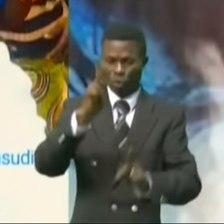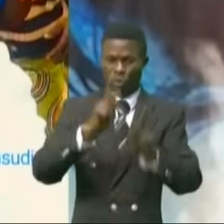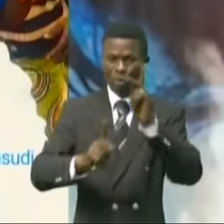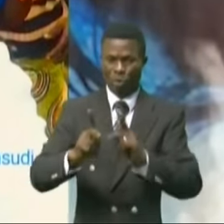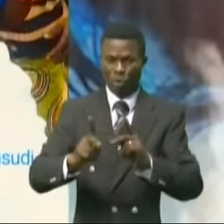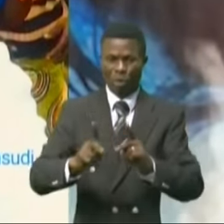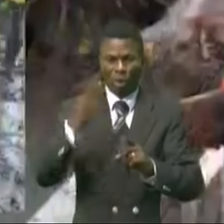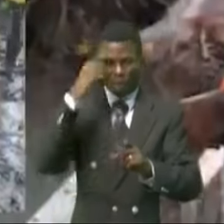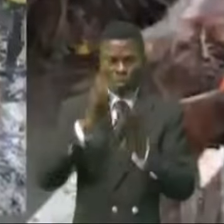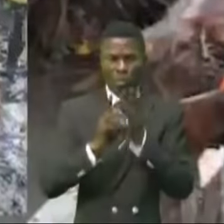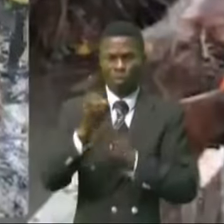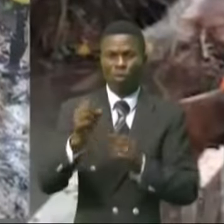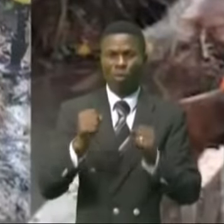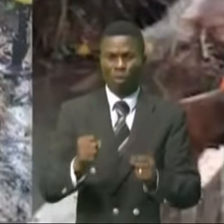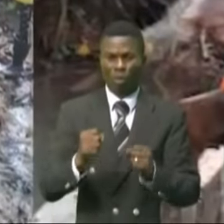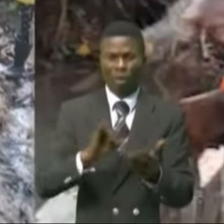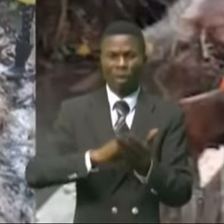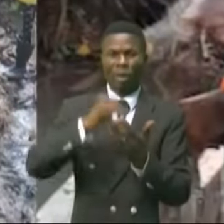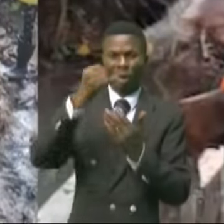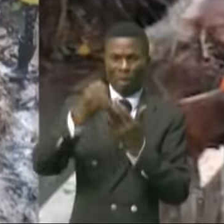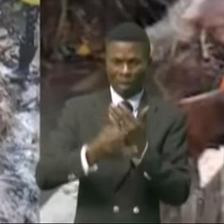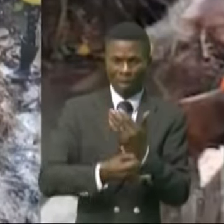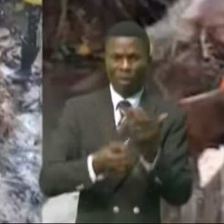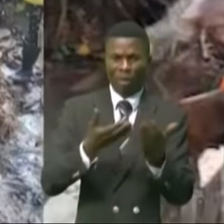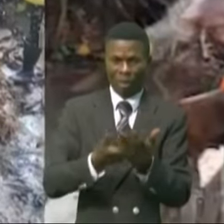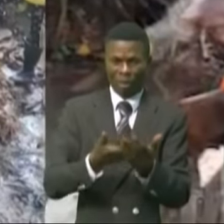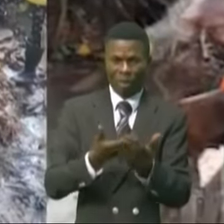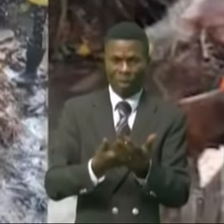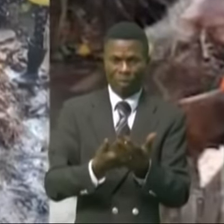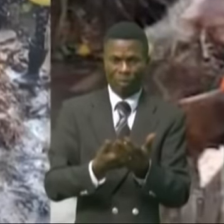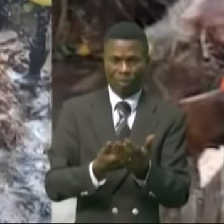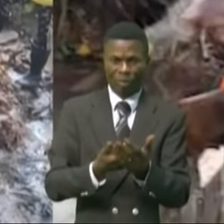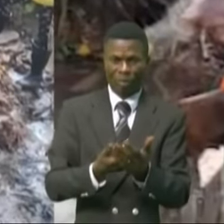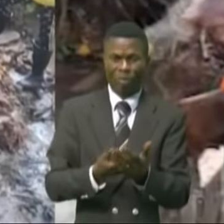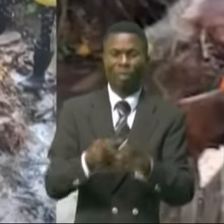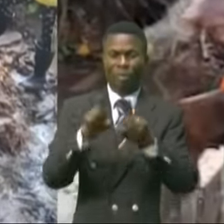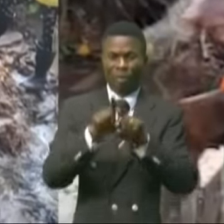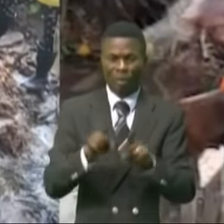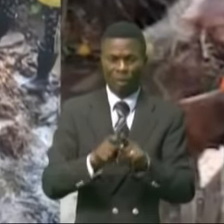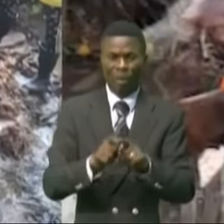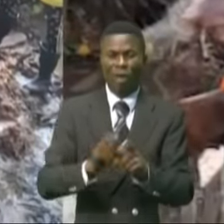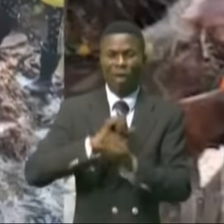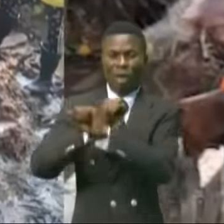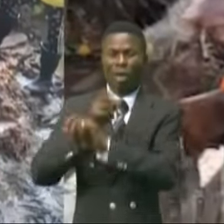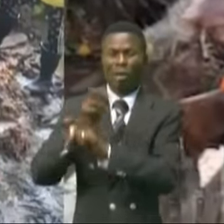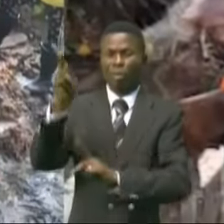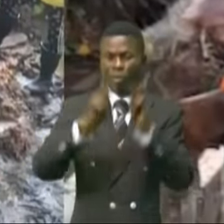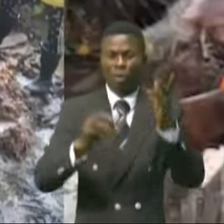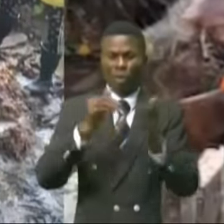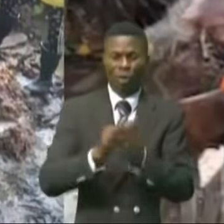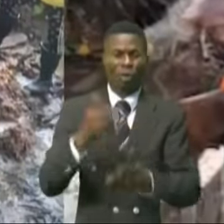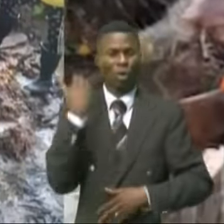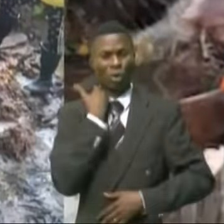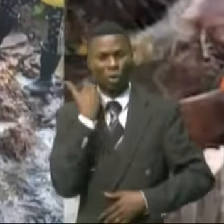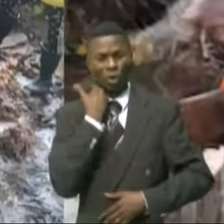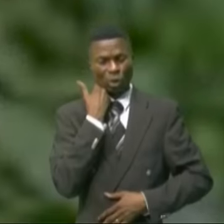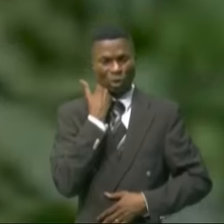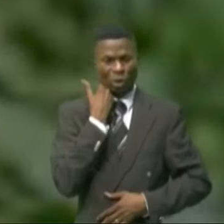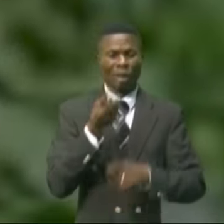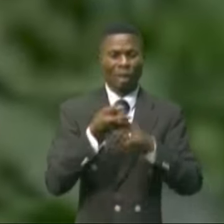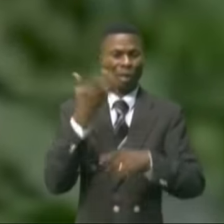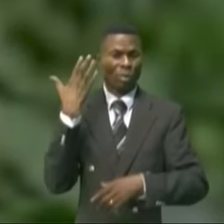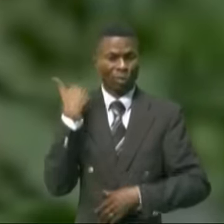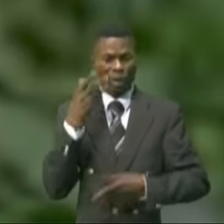son développement durable. Ces projets en milieu rural vise entre autres à protéger la population contre les maladies hydriques afin